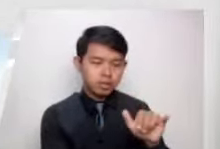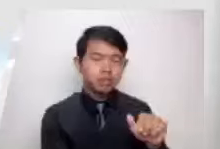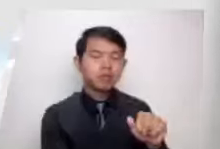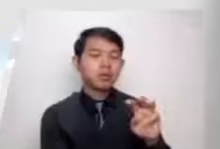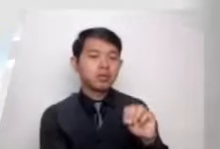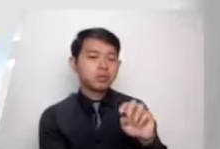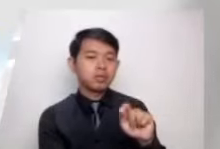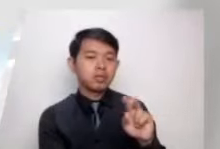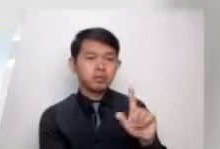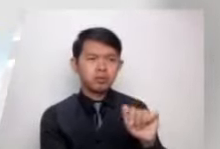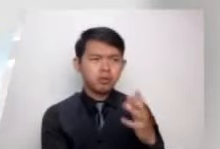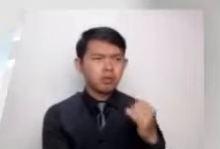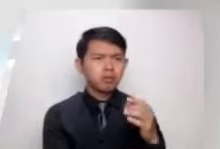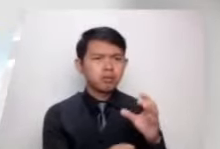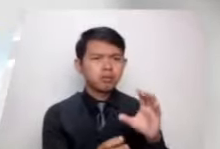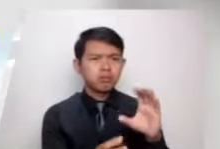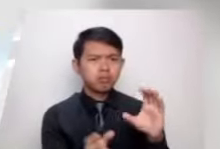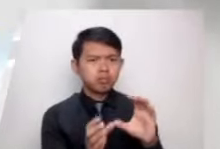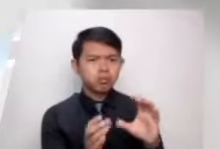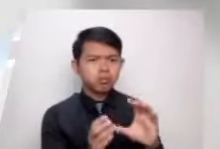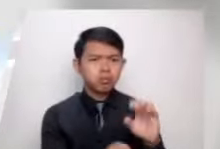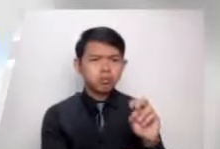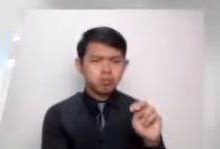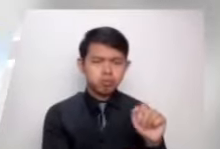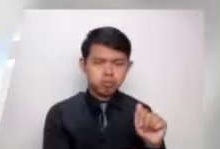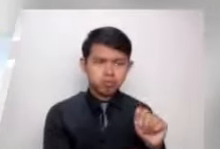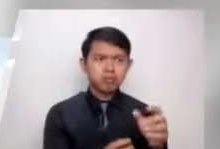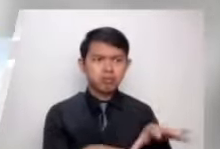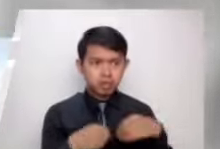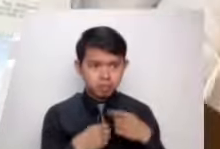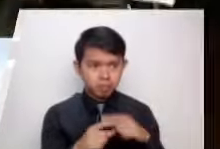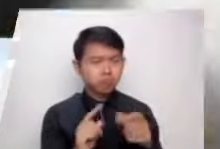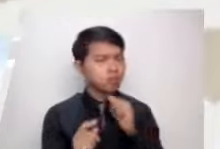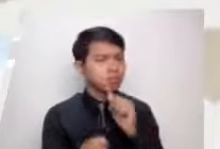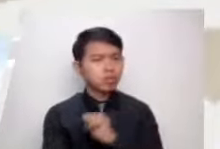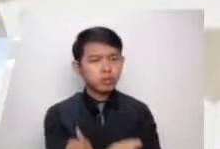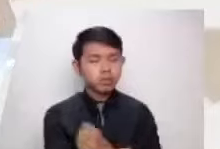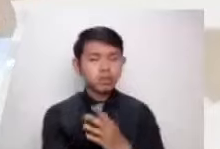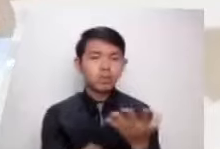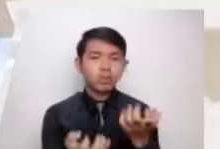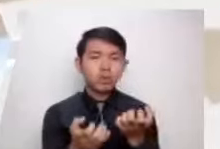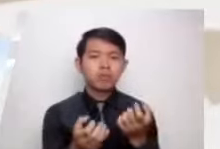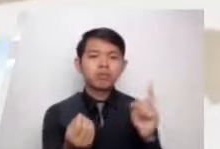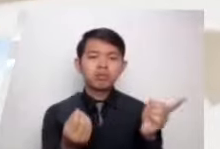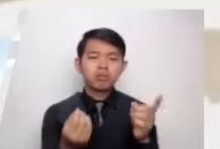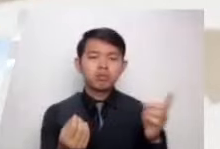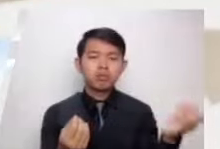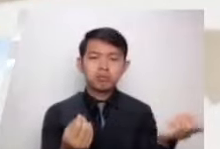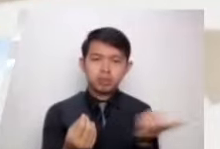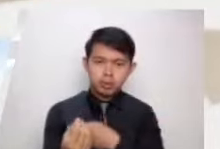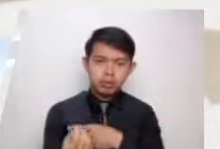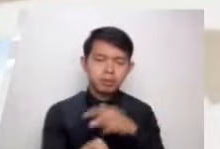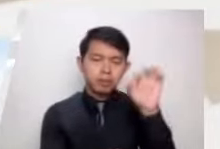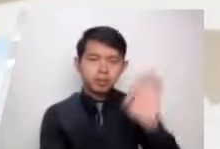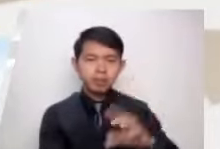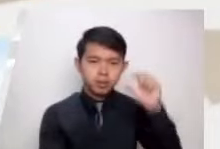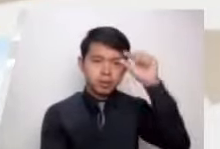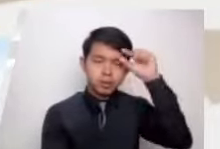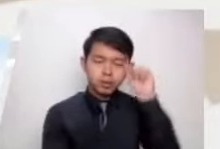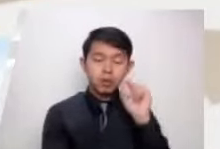walang otorisasyon. Hiling din itong i-disqualify si Quibuloy. Pero nagsampa naman si Attorney Mark Christopher